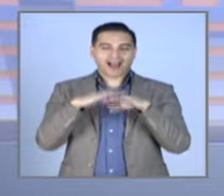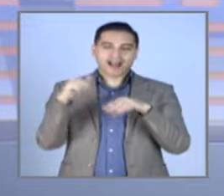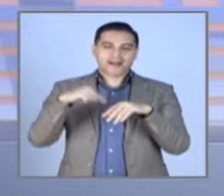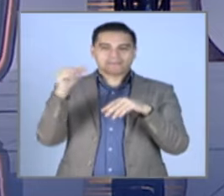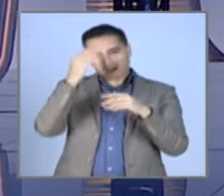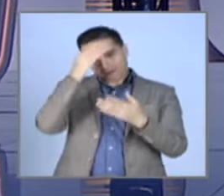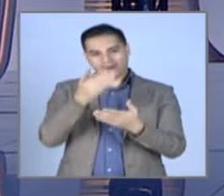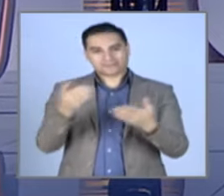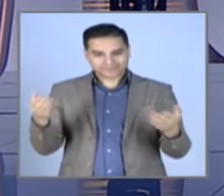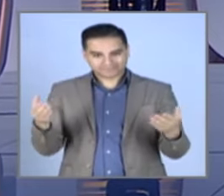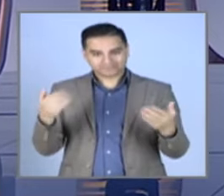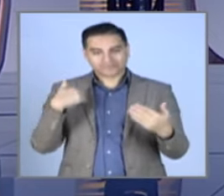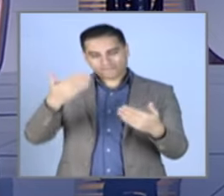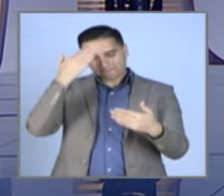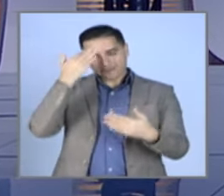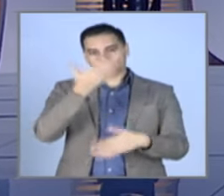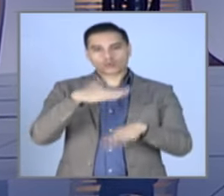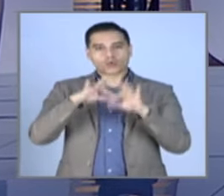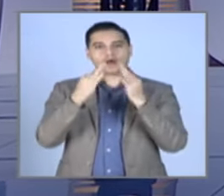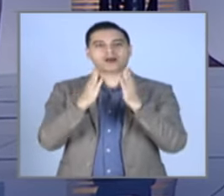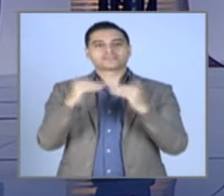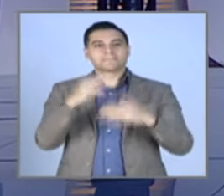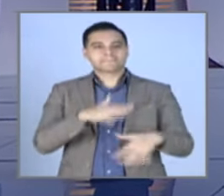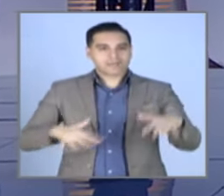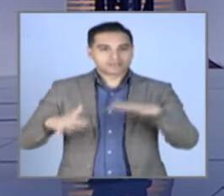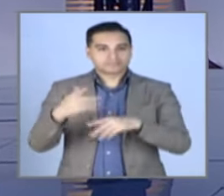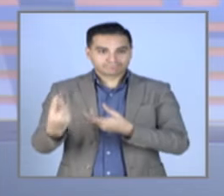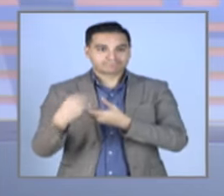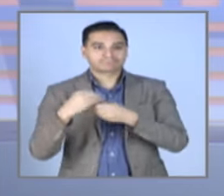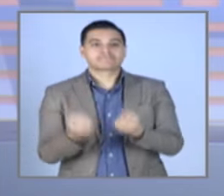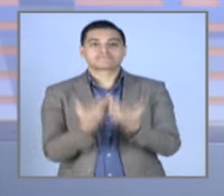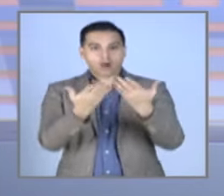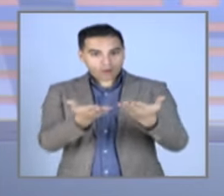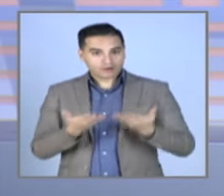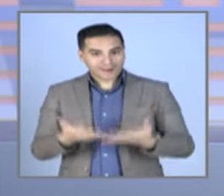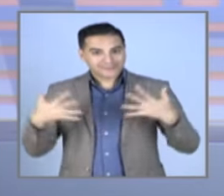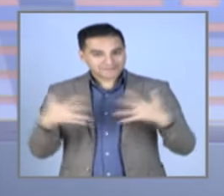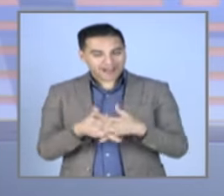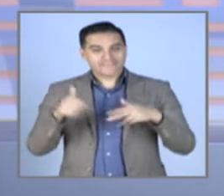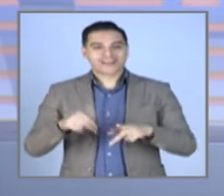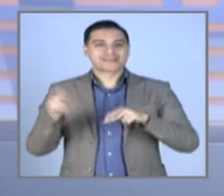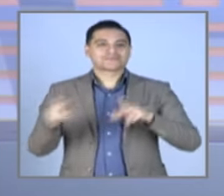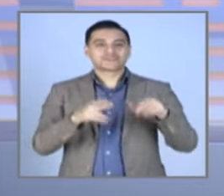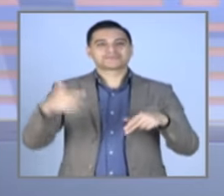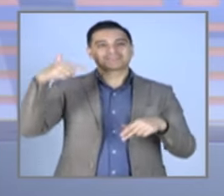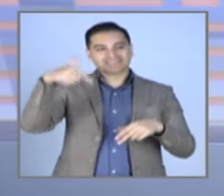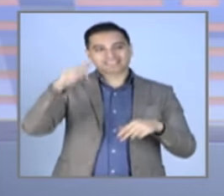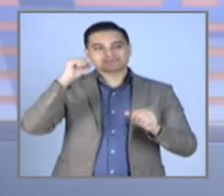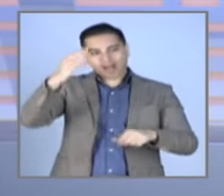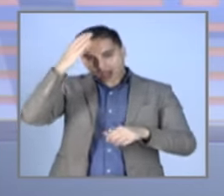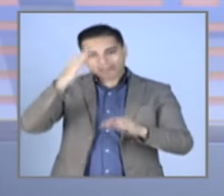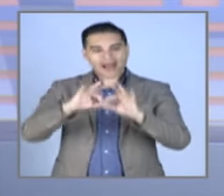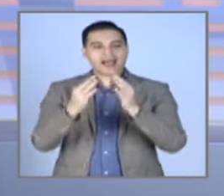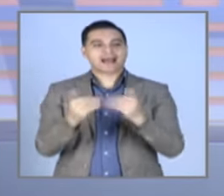برنامج العباقرة. بشكر كل عائلات المصرية اللي منورانا ومشرفانا في الموسم السادس